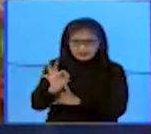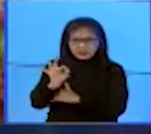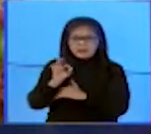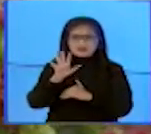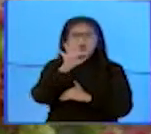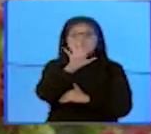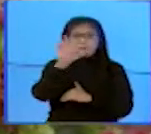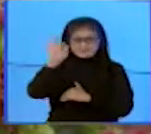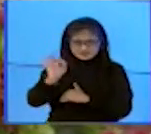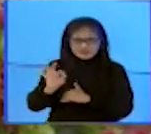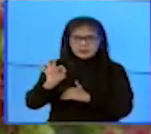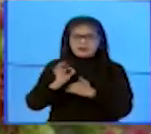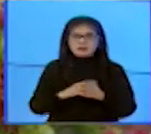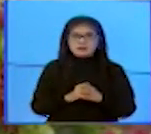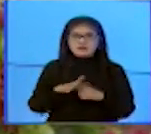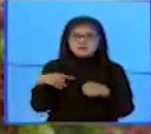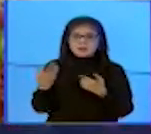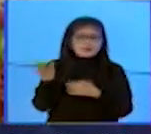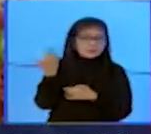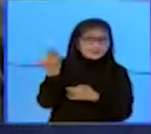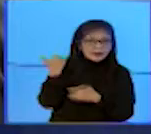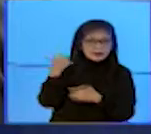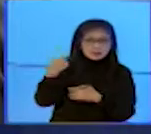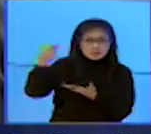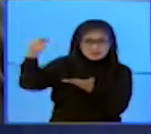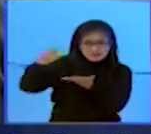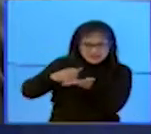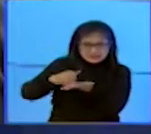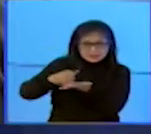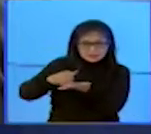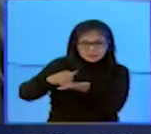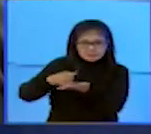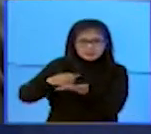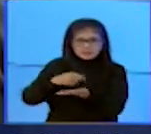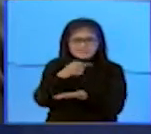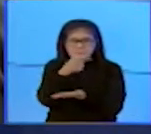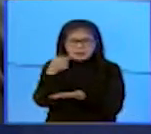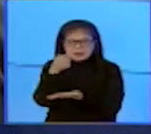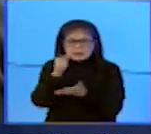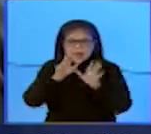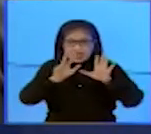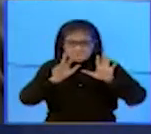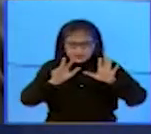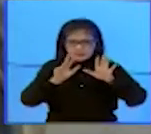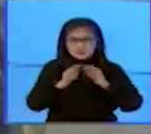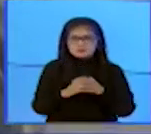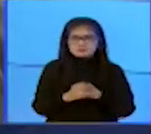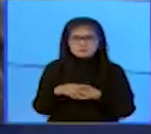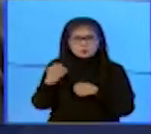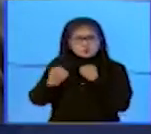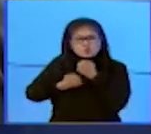karena kemarin tubuh kita berapa untuk investasi untuk lu8 minus8 usahakan